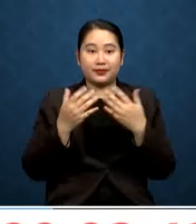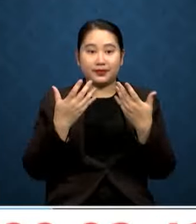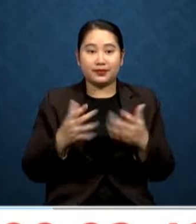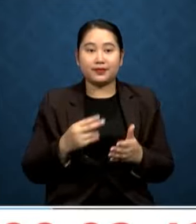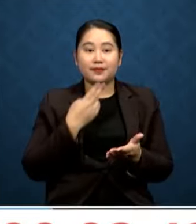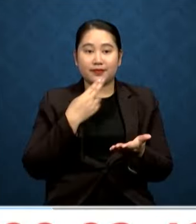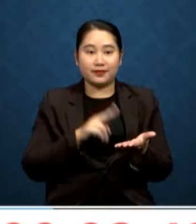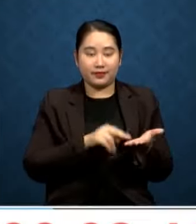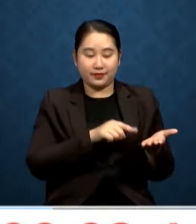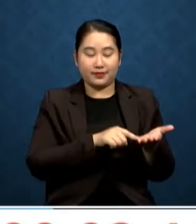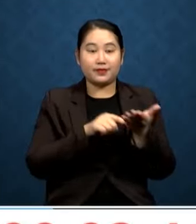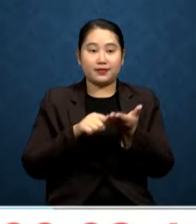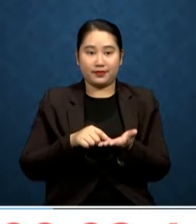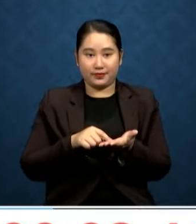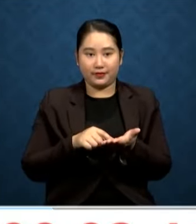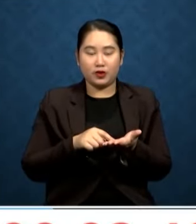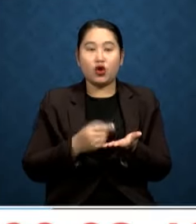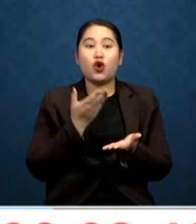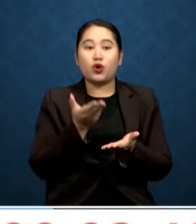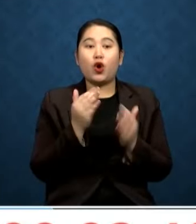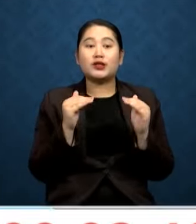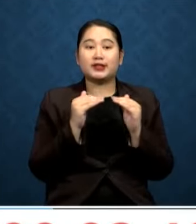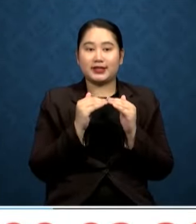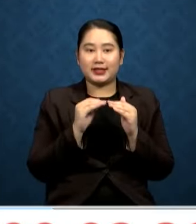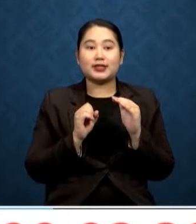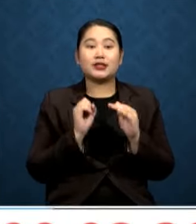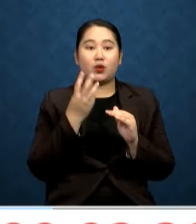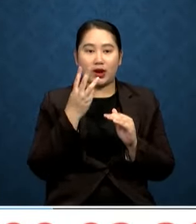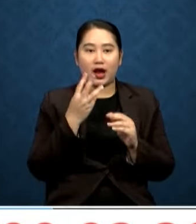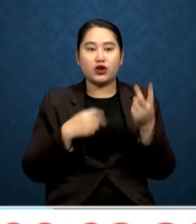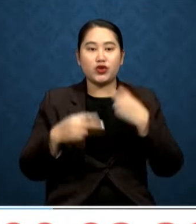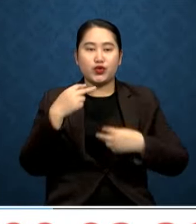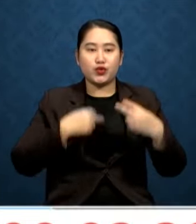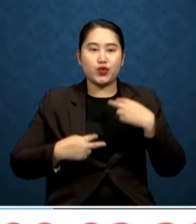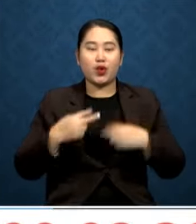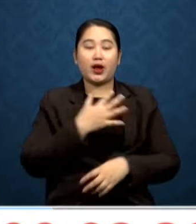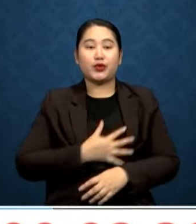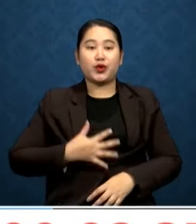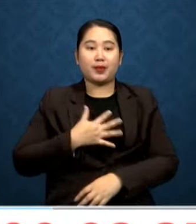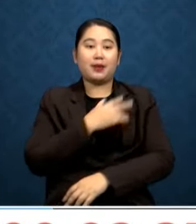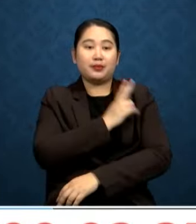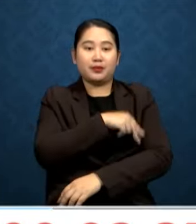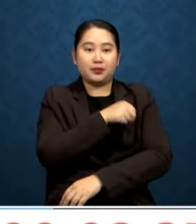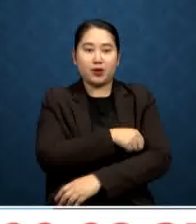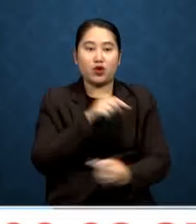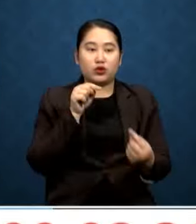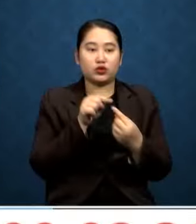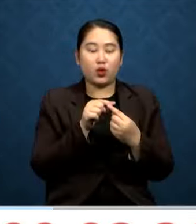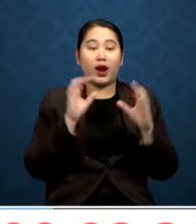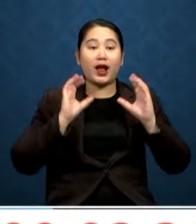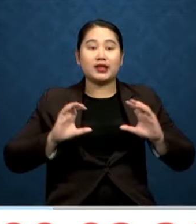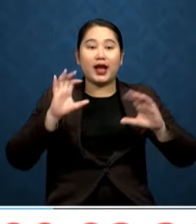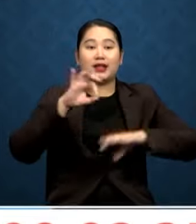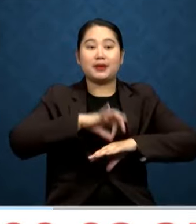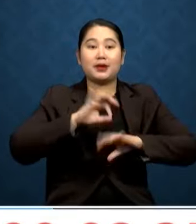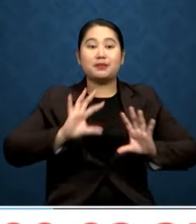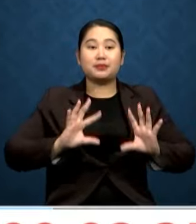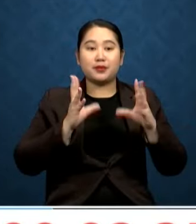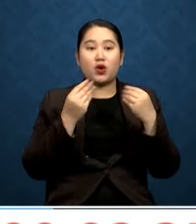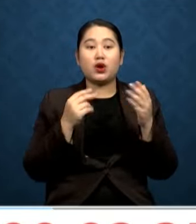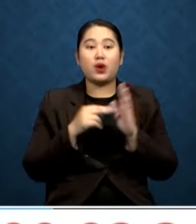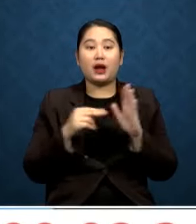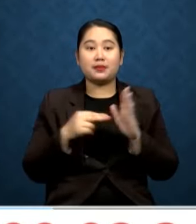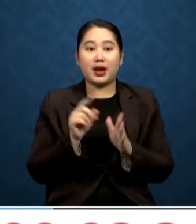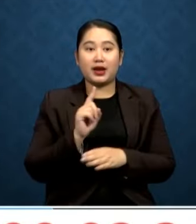ยื่นหนังสือเพื่อขอคืนสิทธิ์สวัสดิการการรักษาพยาบาลหลังเกษียณอายุราชการกล่าวคือ